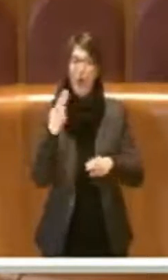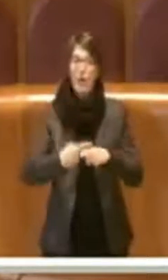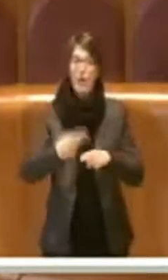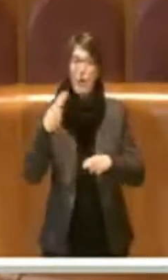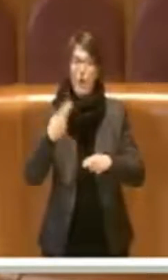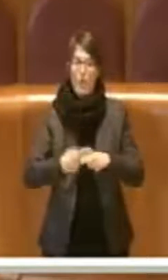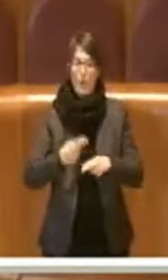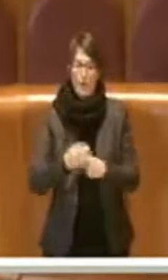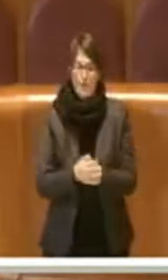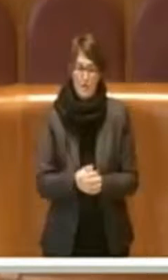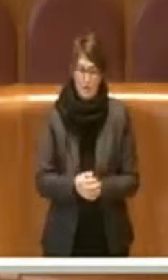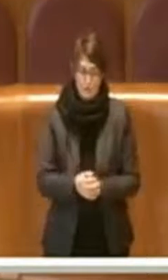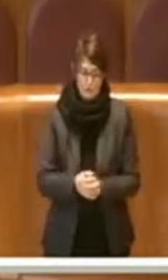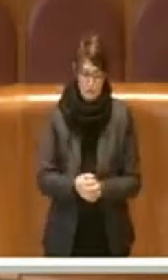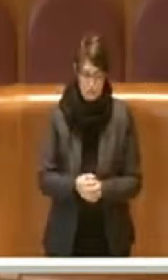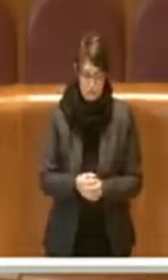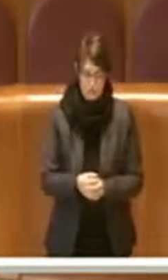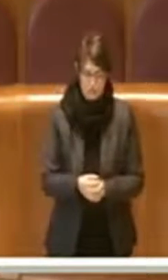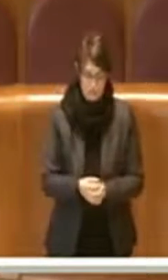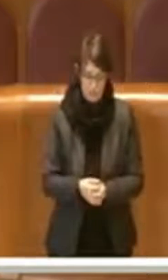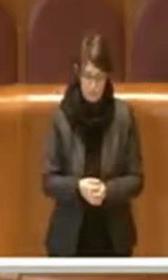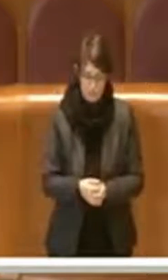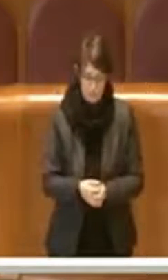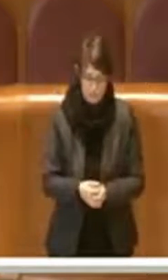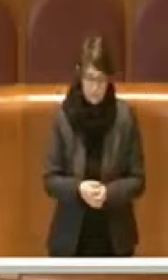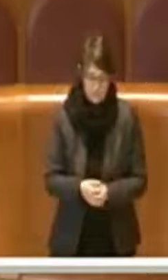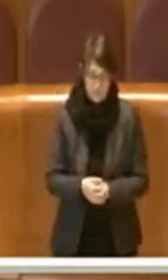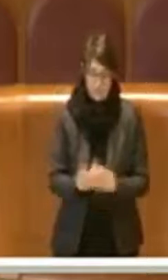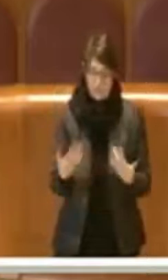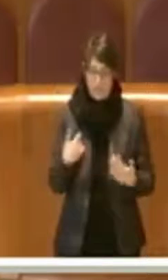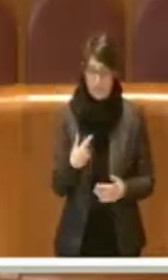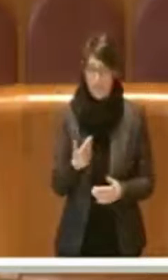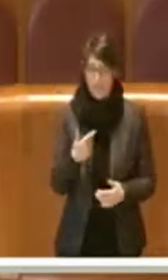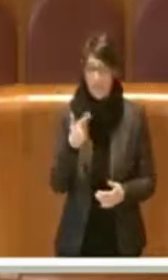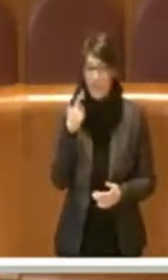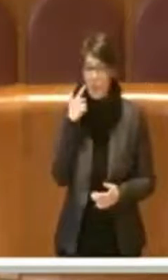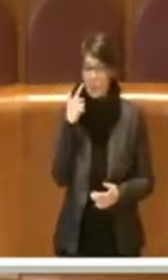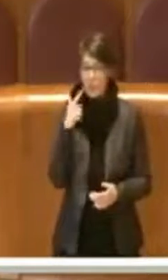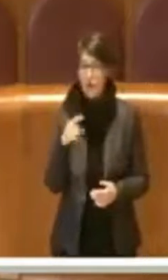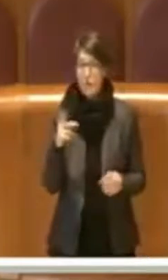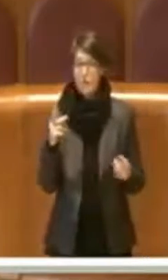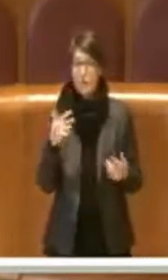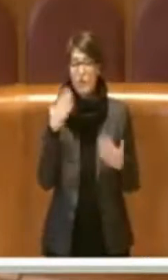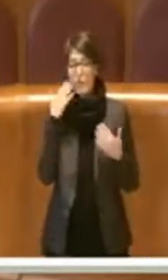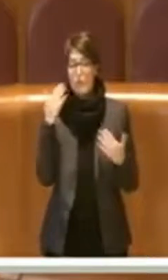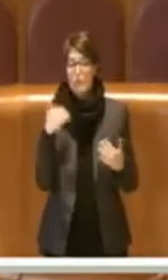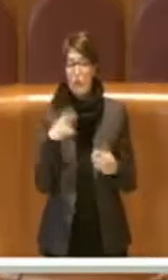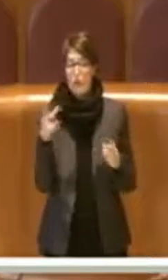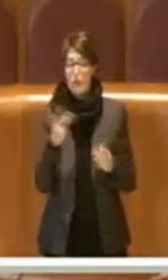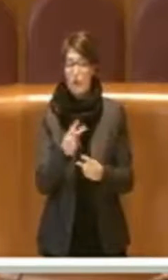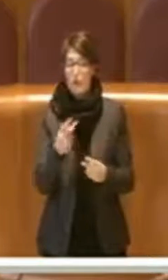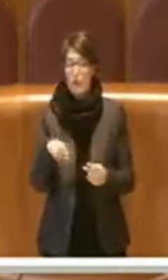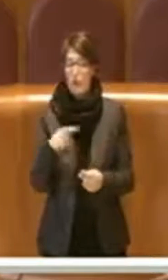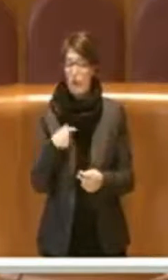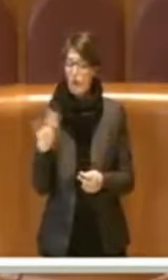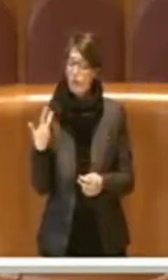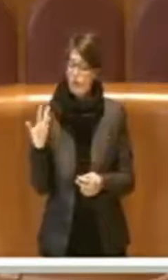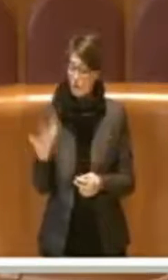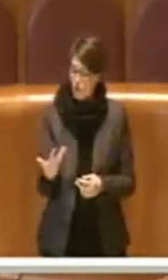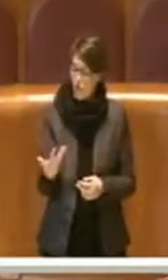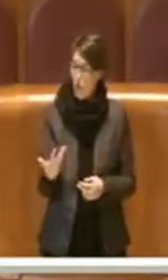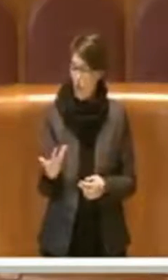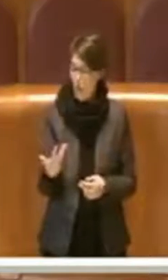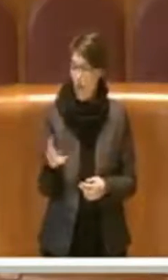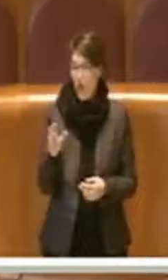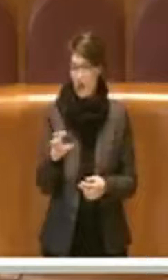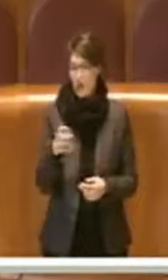Purtroppo noi, devo dire, sono ormai quasi 5 anni che amministriamo questa città e